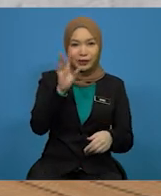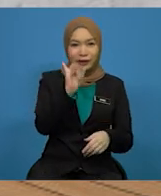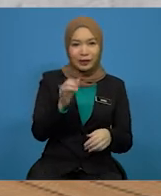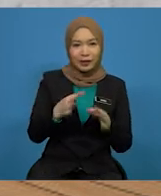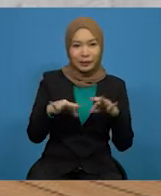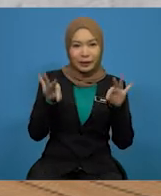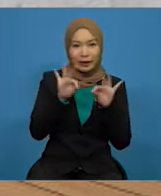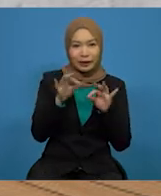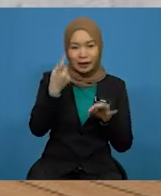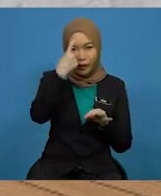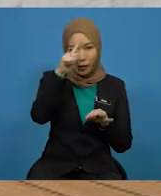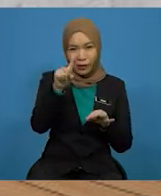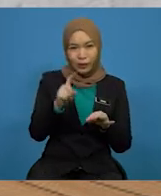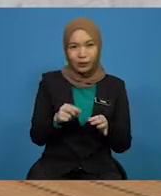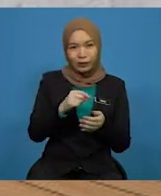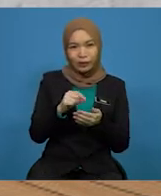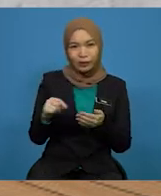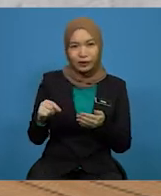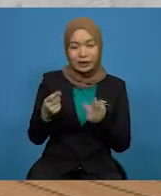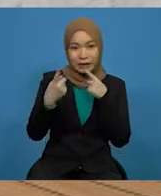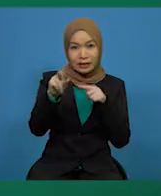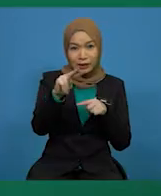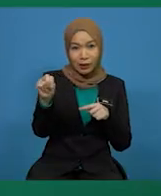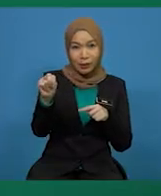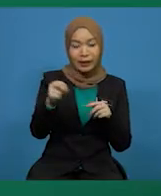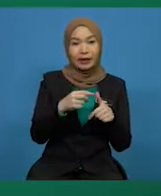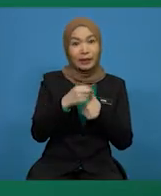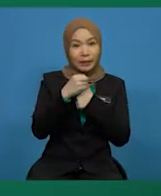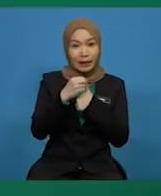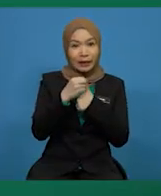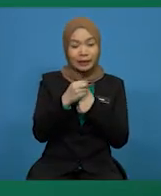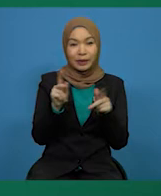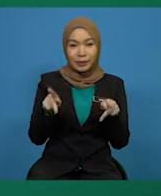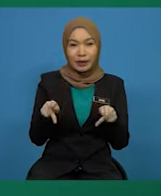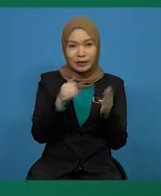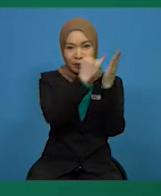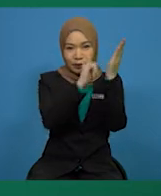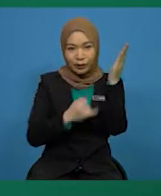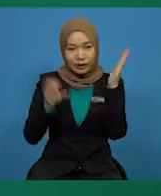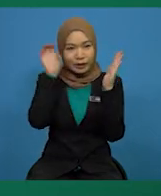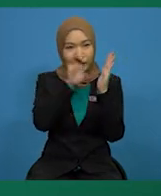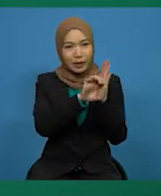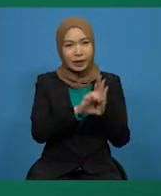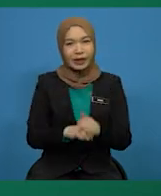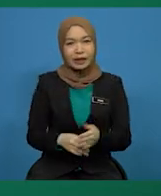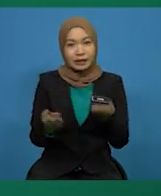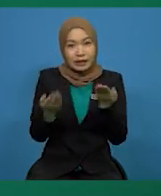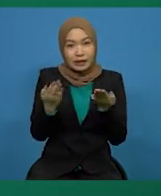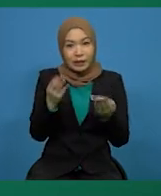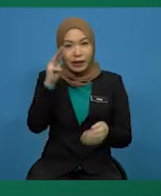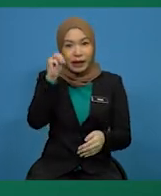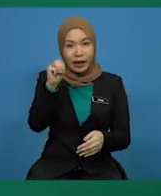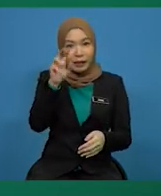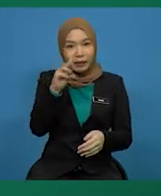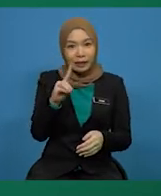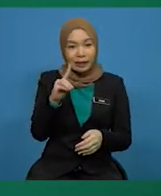perlu ada dalam penulisan jawapan. Yang pertama ialah pelajar melukis gambar rajah kesimbangan MD